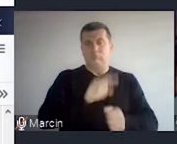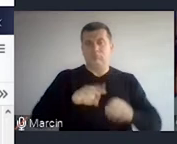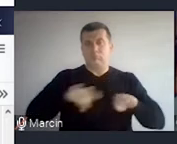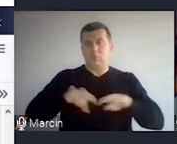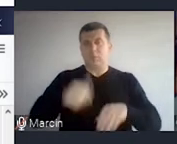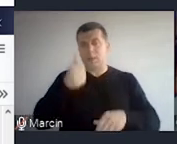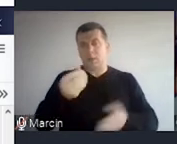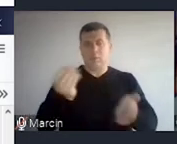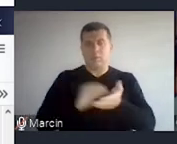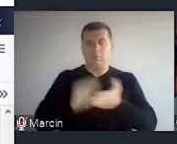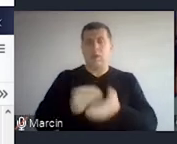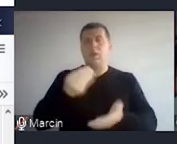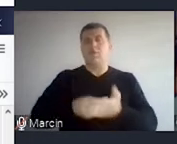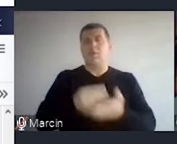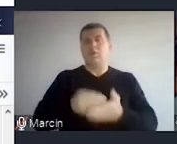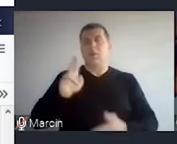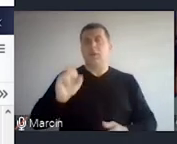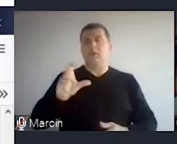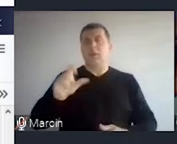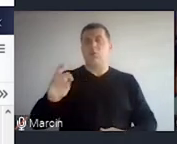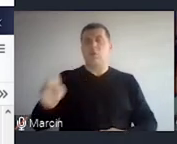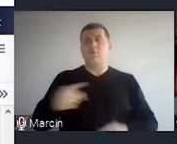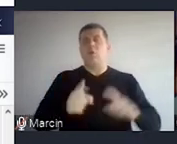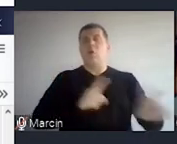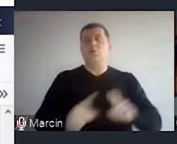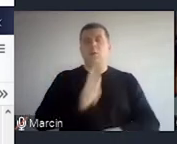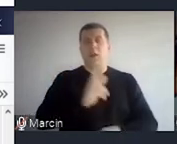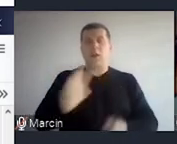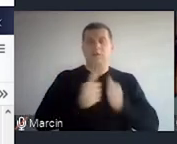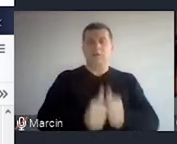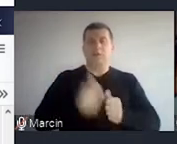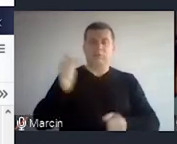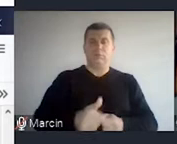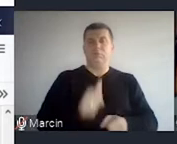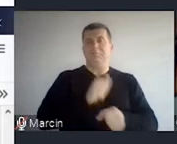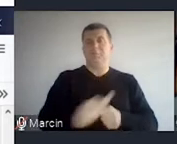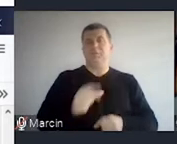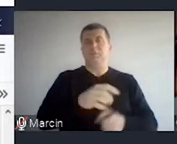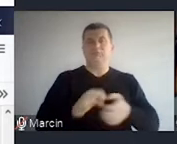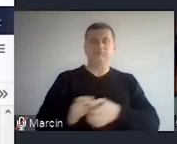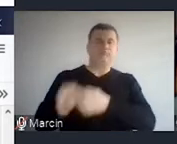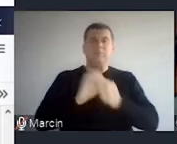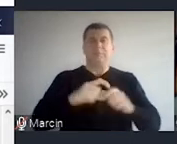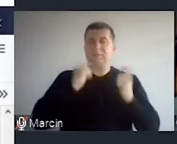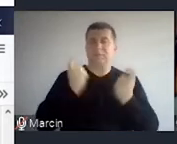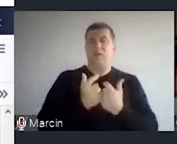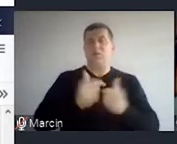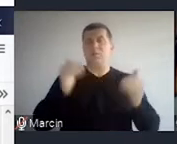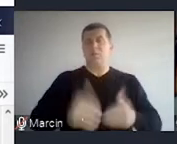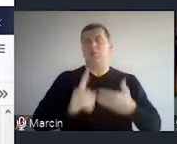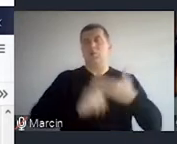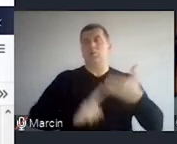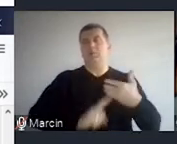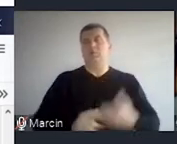przypisuje jedną kwotę ryczałtową. To oznacza, że każde z zadań musi być jakąś spójną całością, którą można